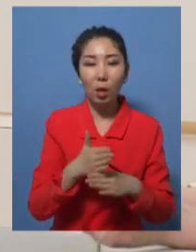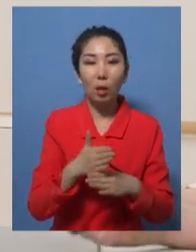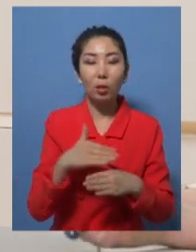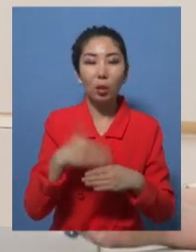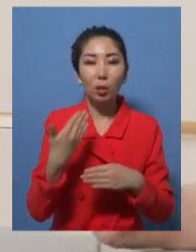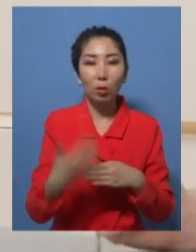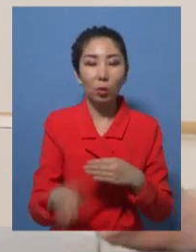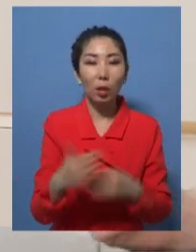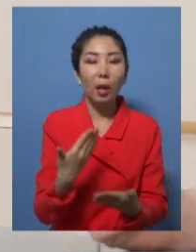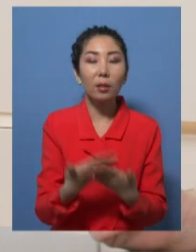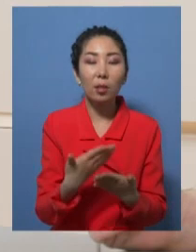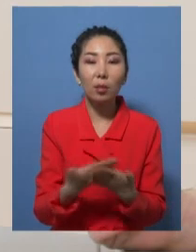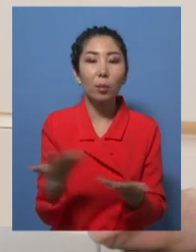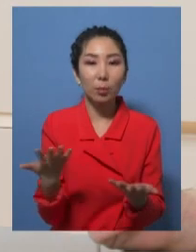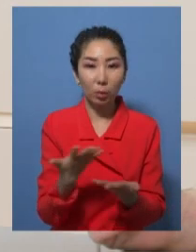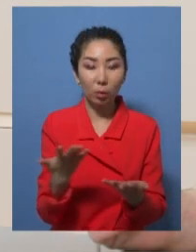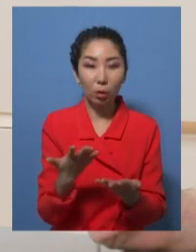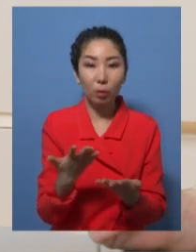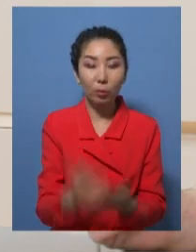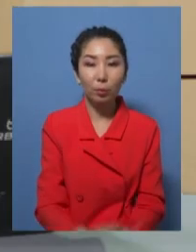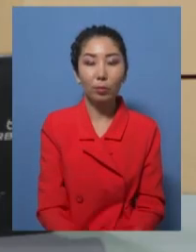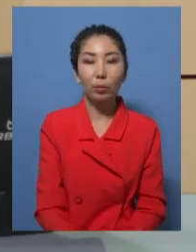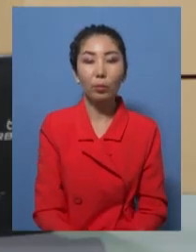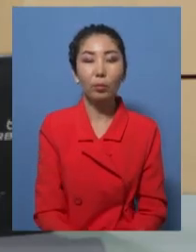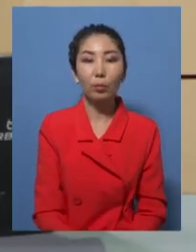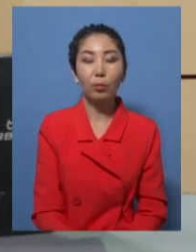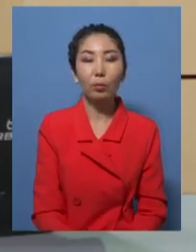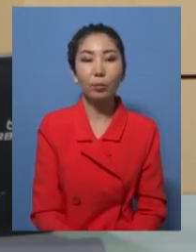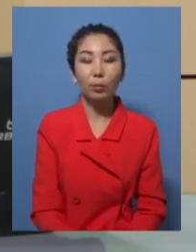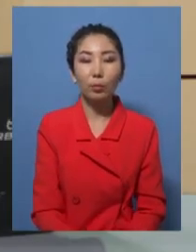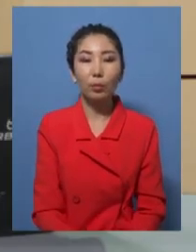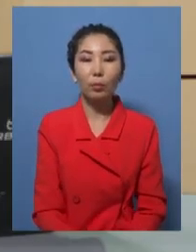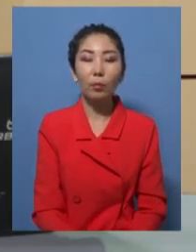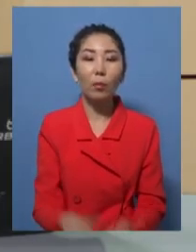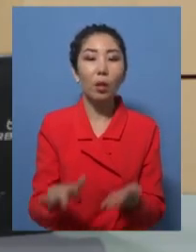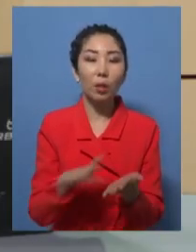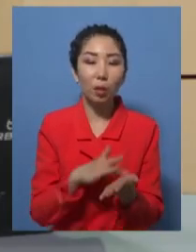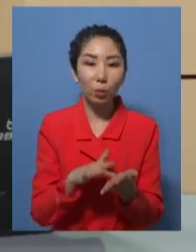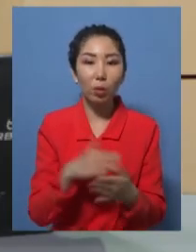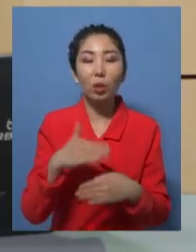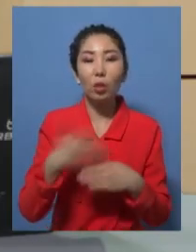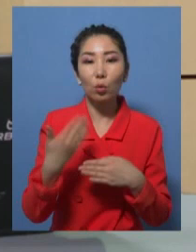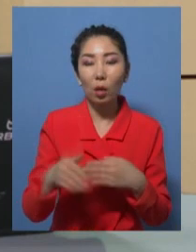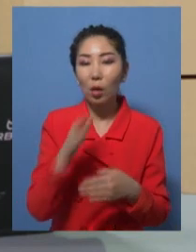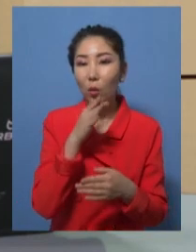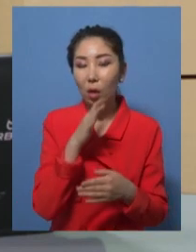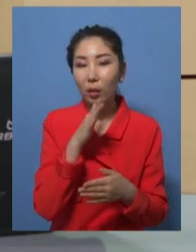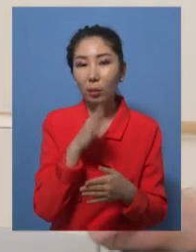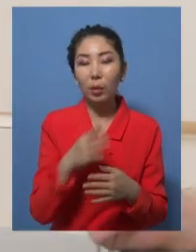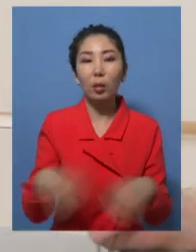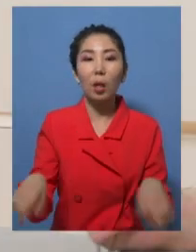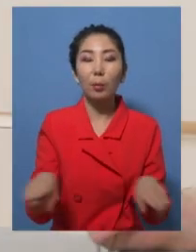кешеуілдеуіне не себеп екен? Бөлінетін субсидияның кешеуілдеуіне себеп есепті кеш тапсыру. Уақытында